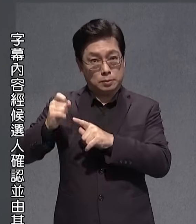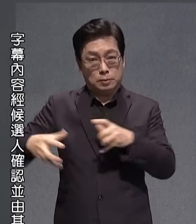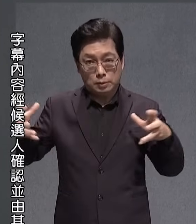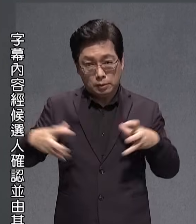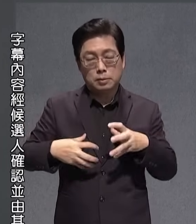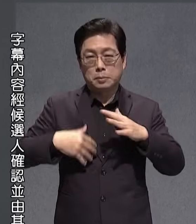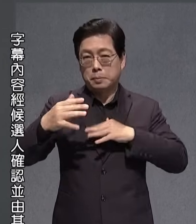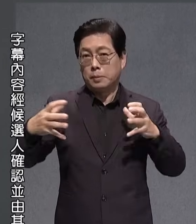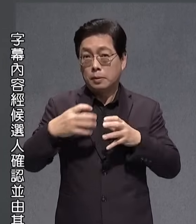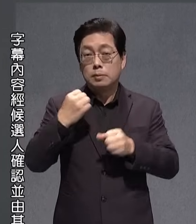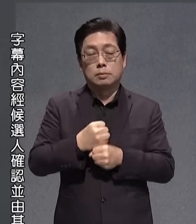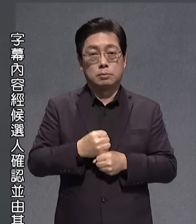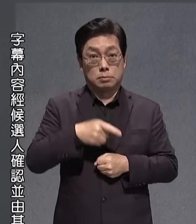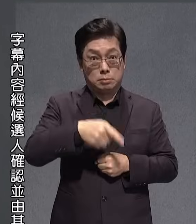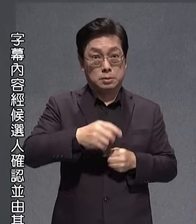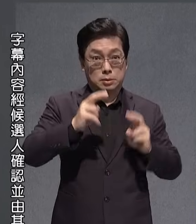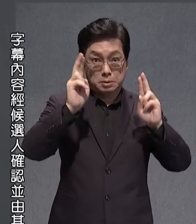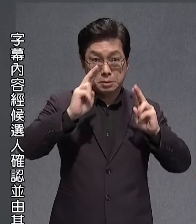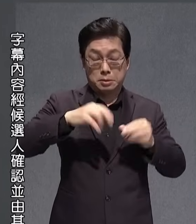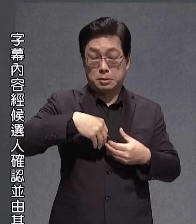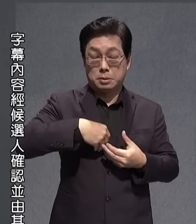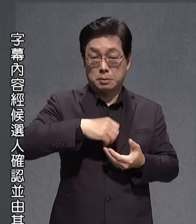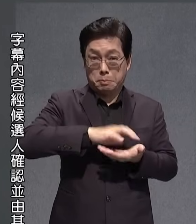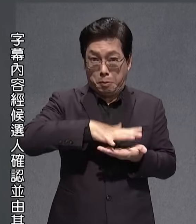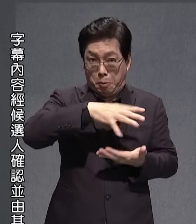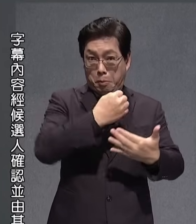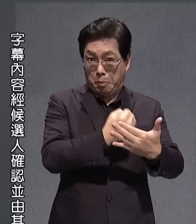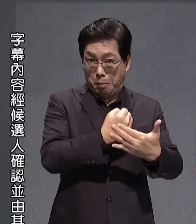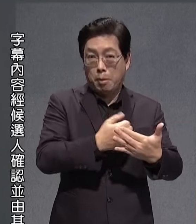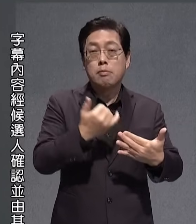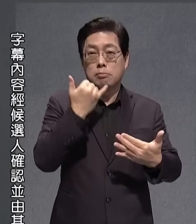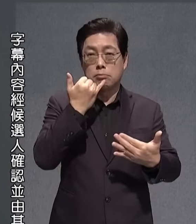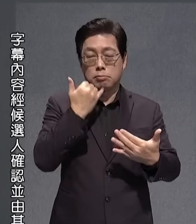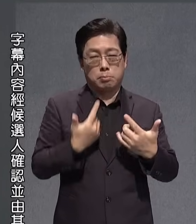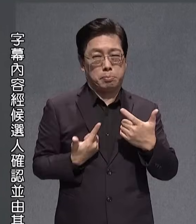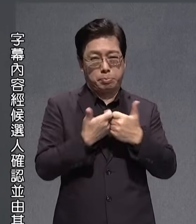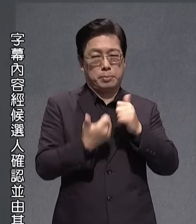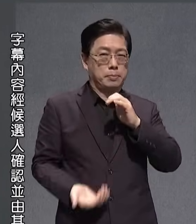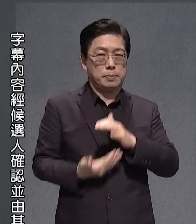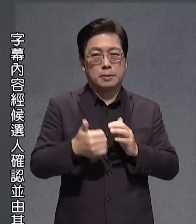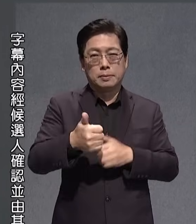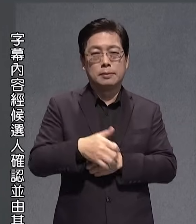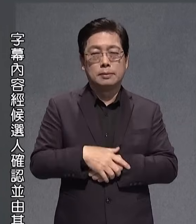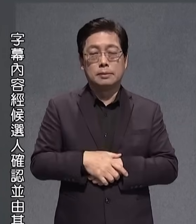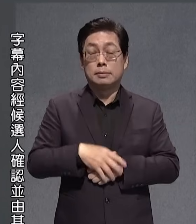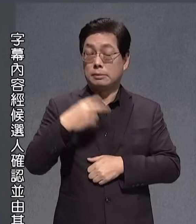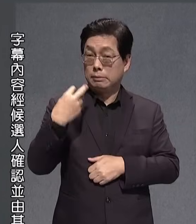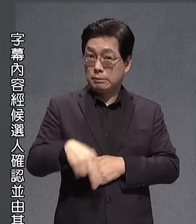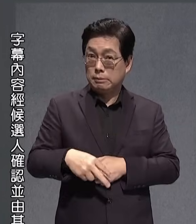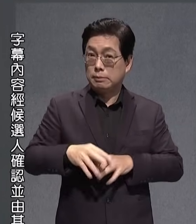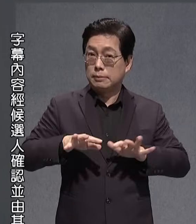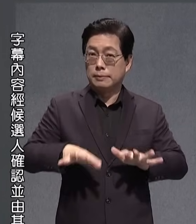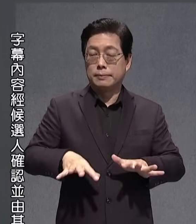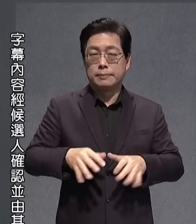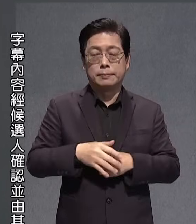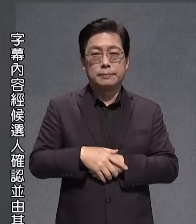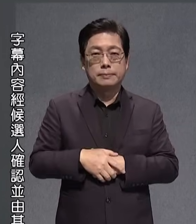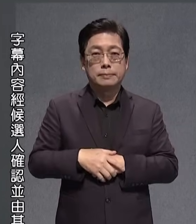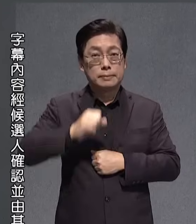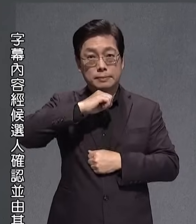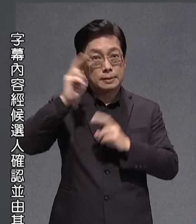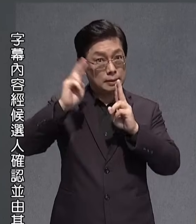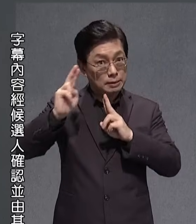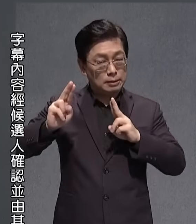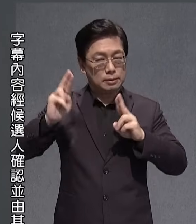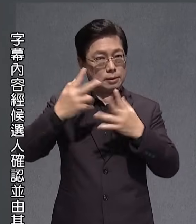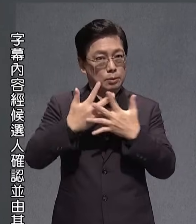让储电的这个机能能够发挥到最大。另外我们也必须就目前现行的台电的